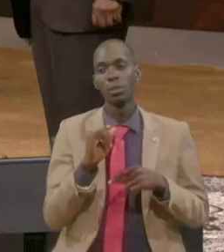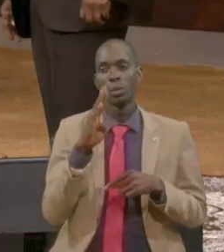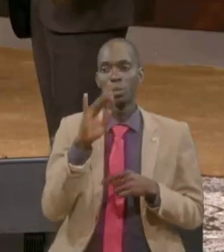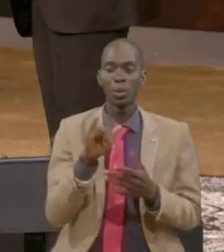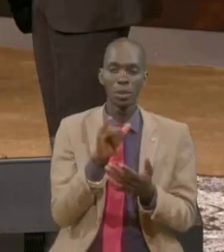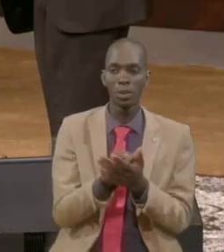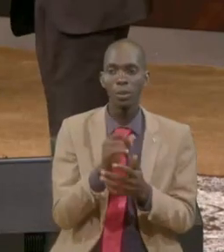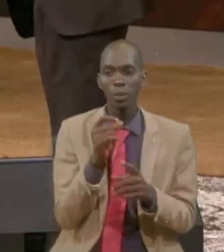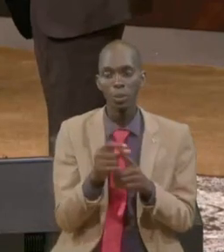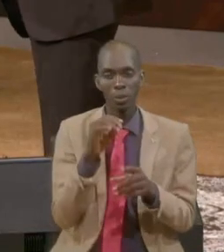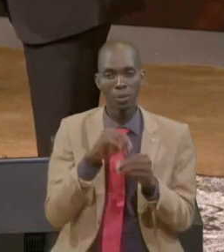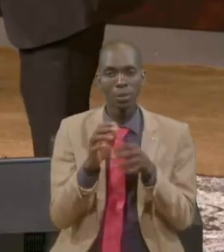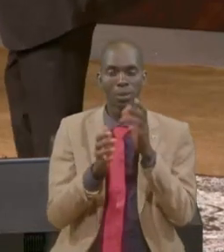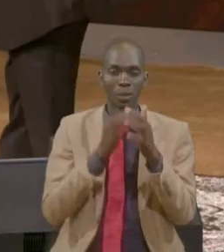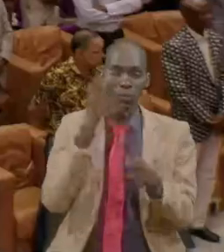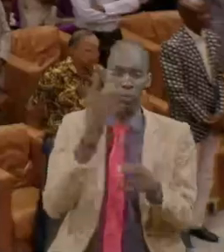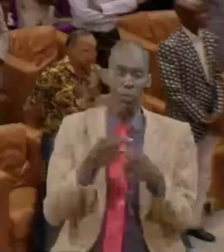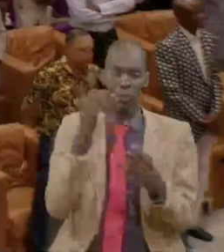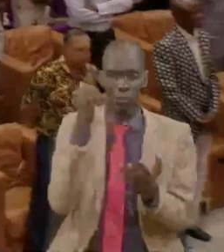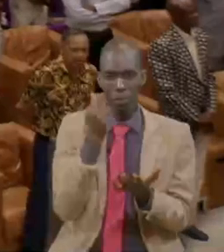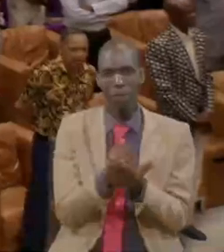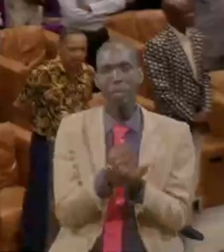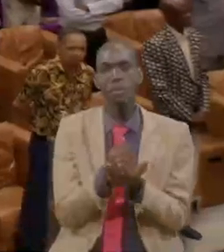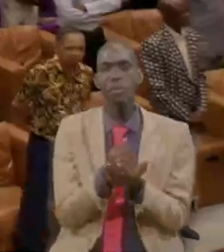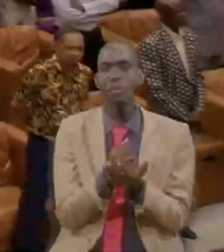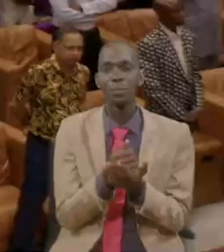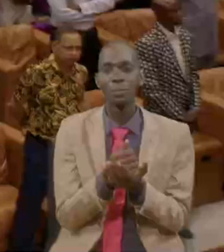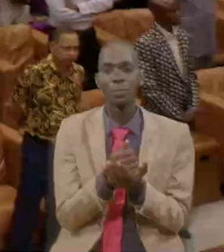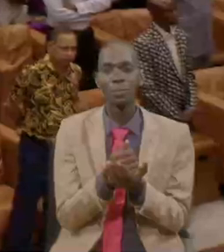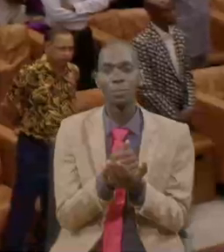vivre selon cette parole-là au nom de Jésus-Christ.